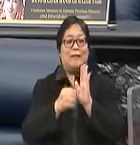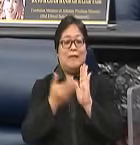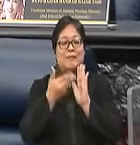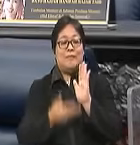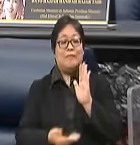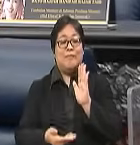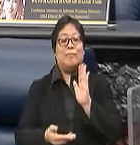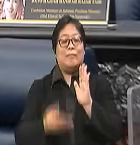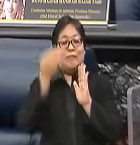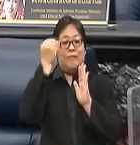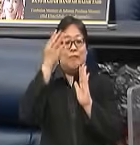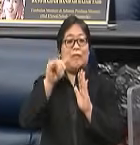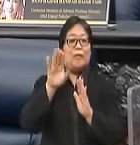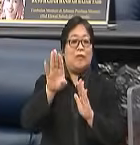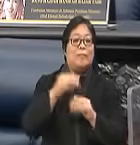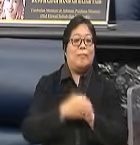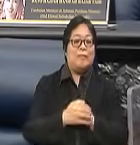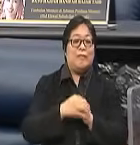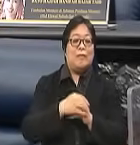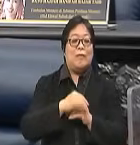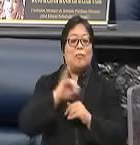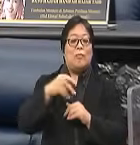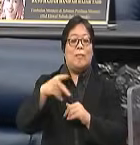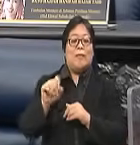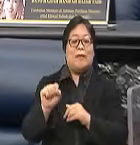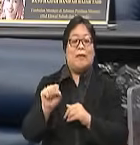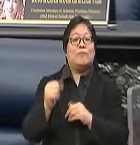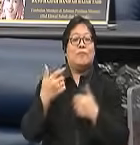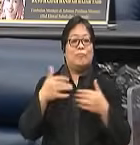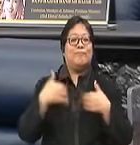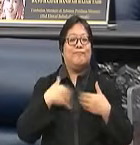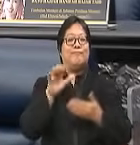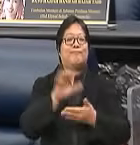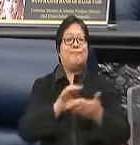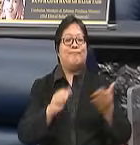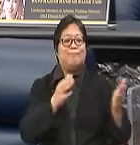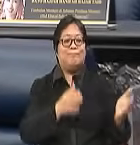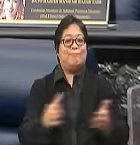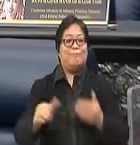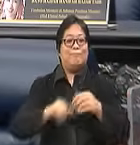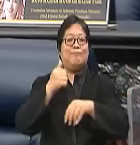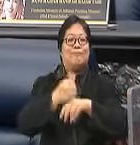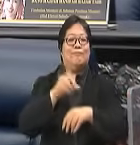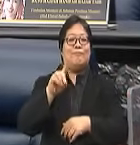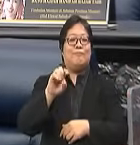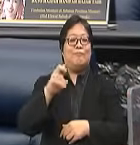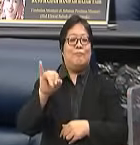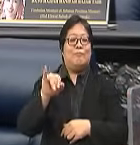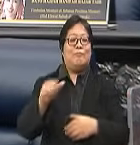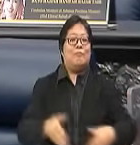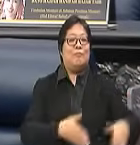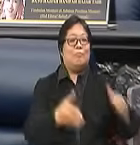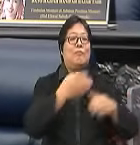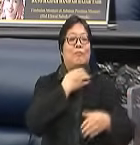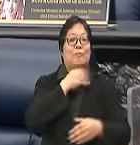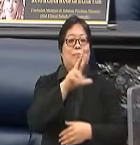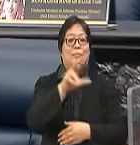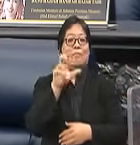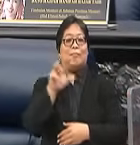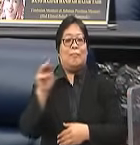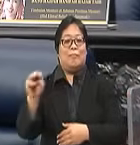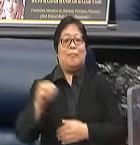cuma Lukman yang buah mana nih pgps telah merancang untuk main adenay sungai di sungai perak supaya chip